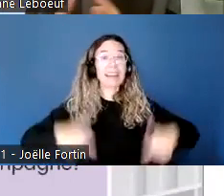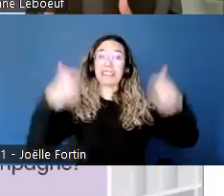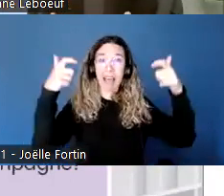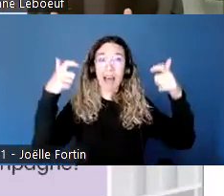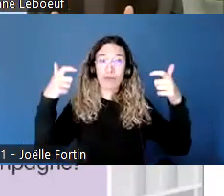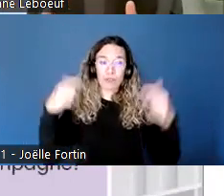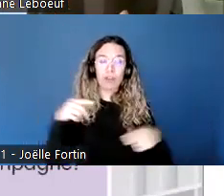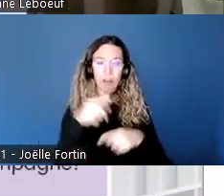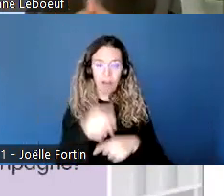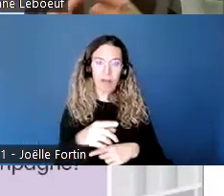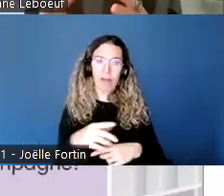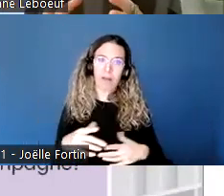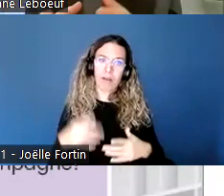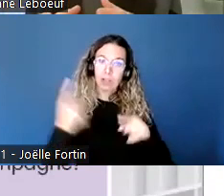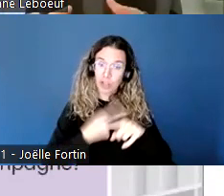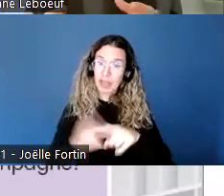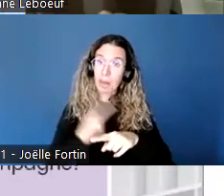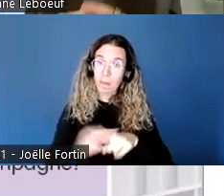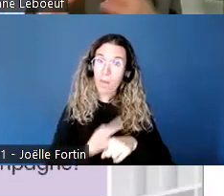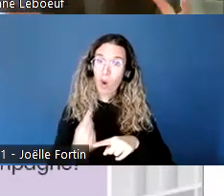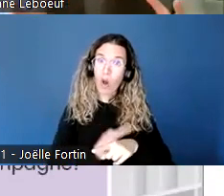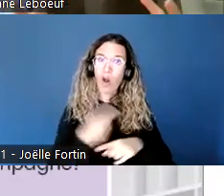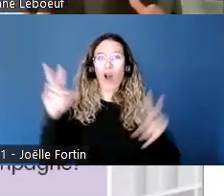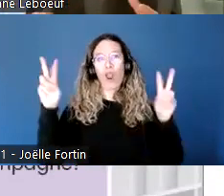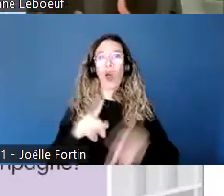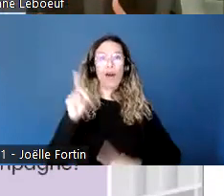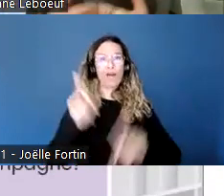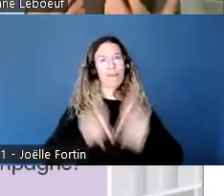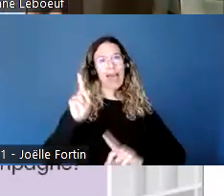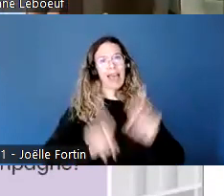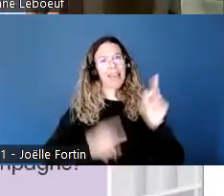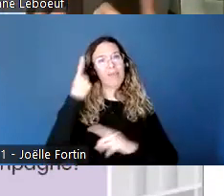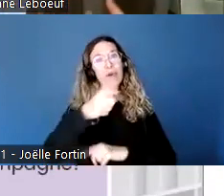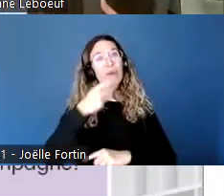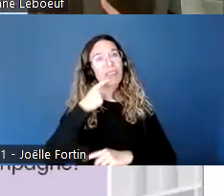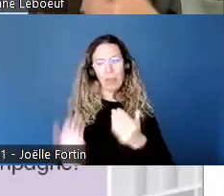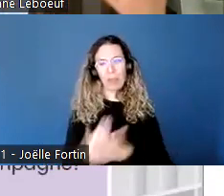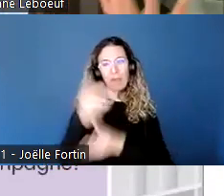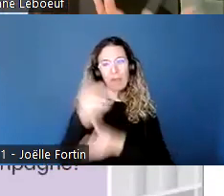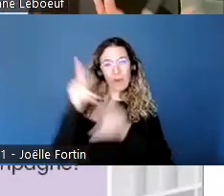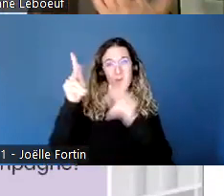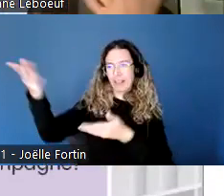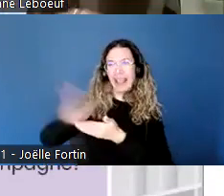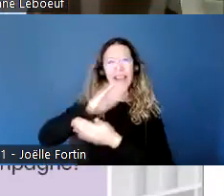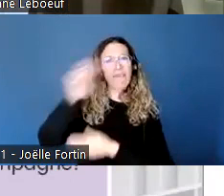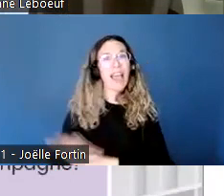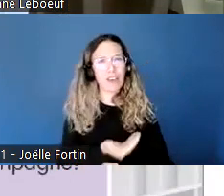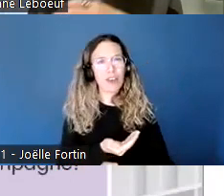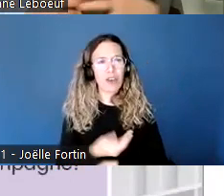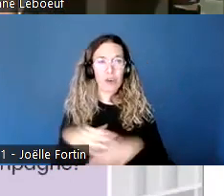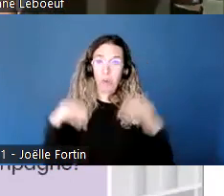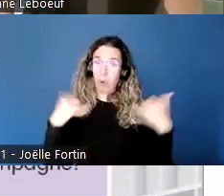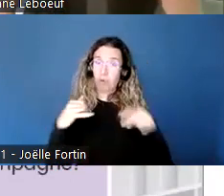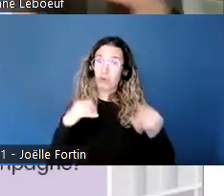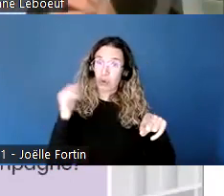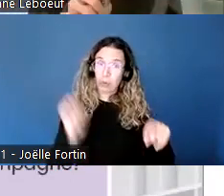travaillé, mensuellement, il y a une espèce de fête qui est organisée pour accueillir les nouveaux résidents. Donc, c'est un jeu qui peut être utilisé.